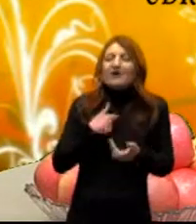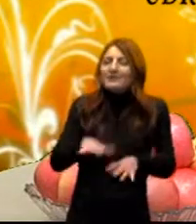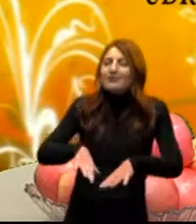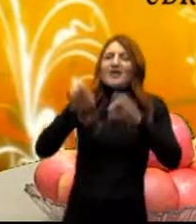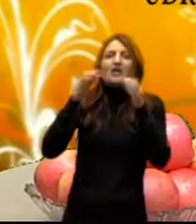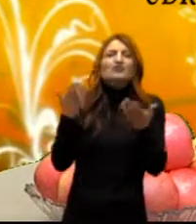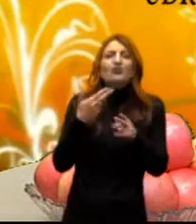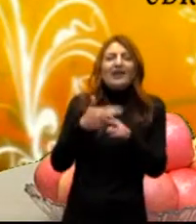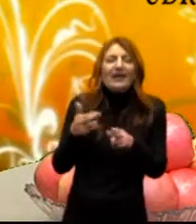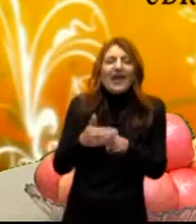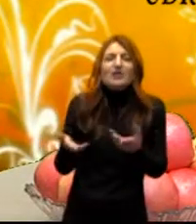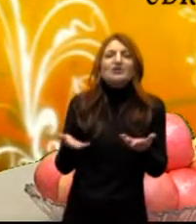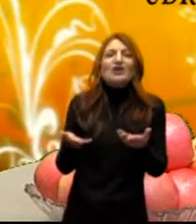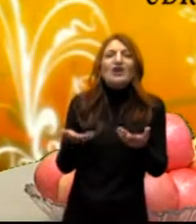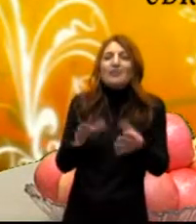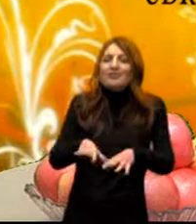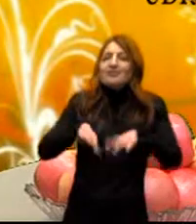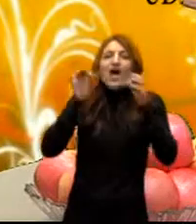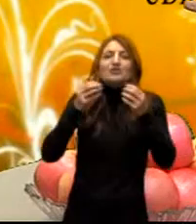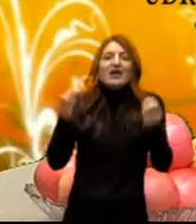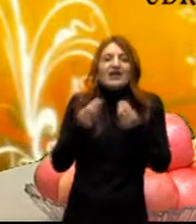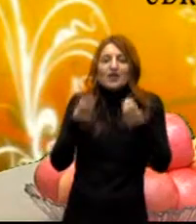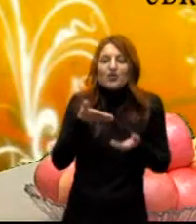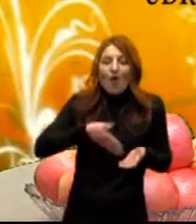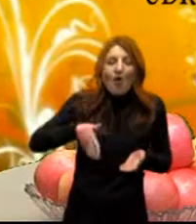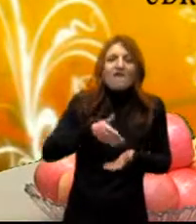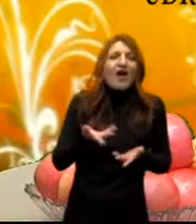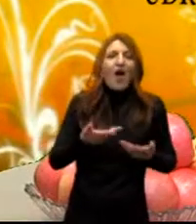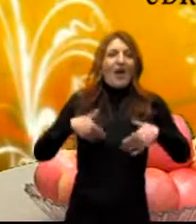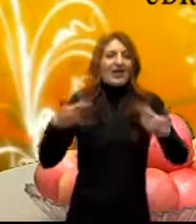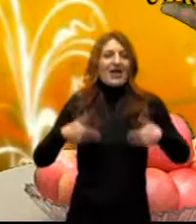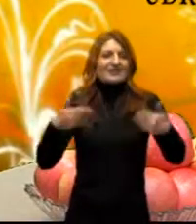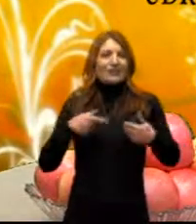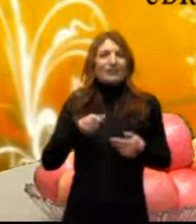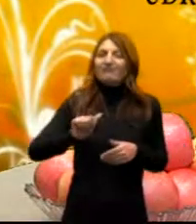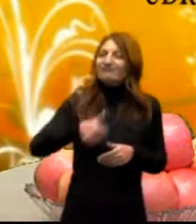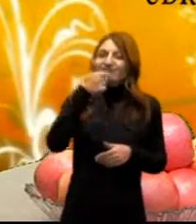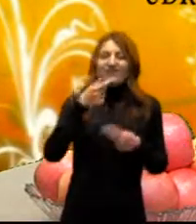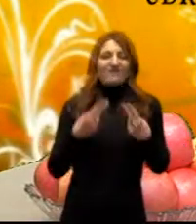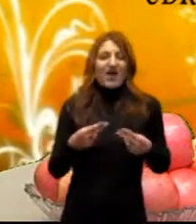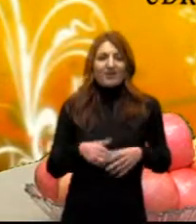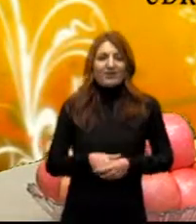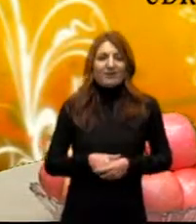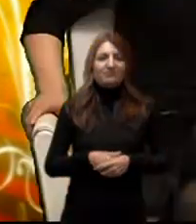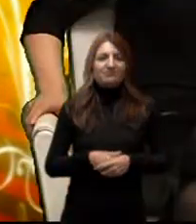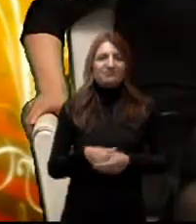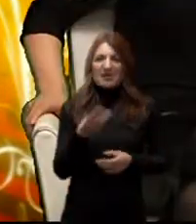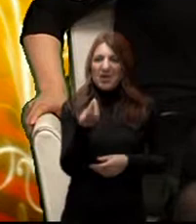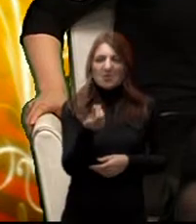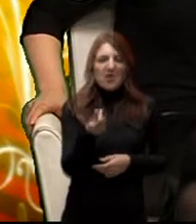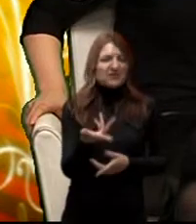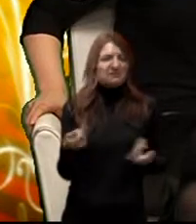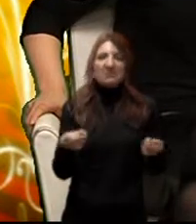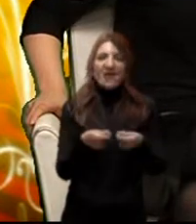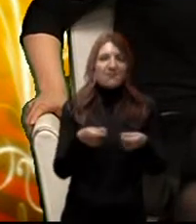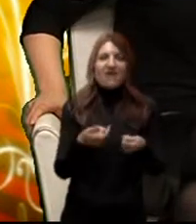da se našlo nešto u tom raspoloženju, u tom optimizmu. Količina novca nema veze sa glavoboljom,